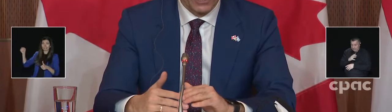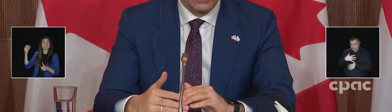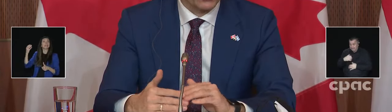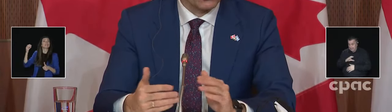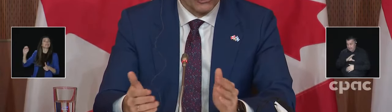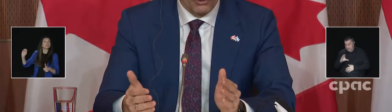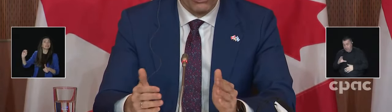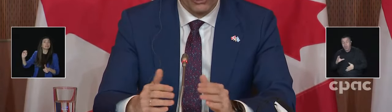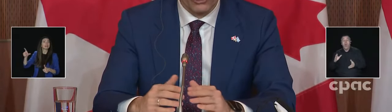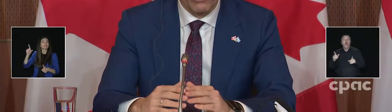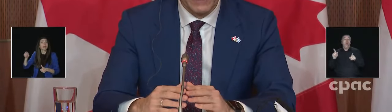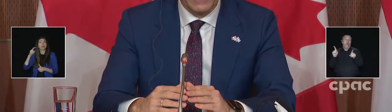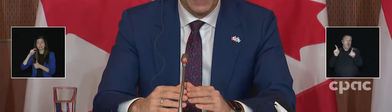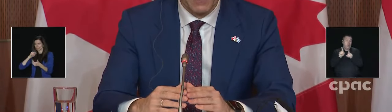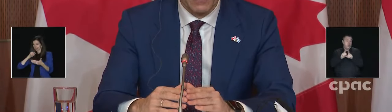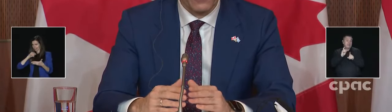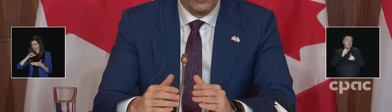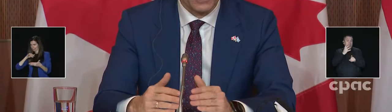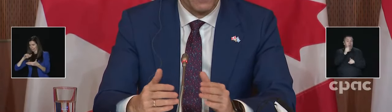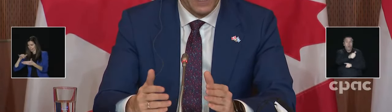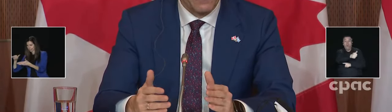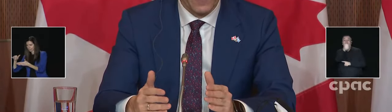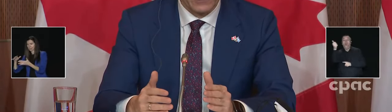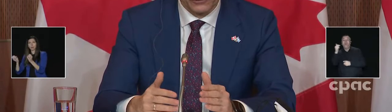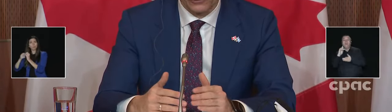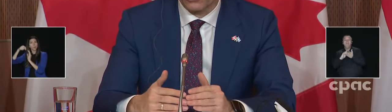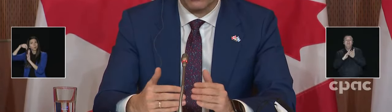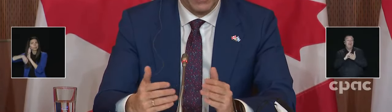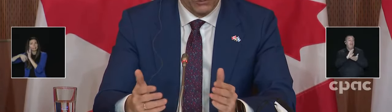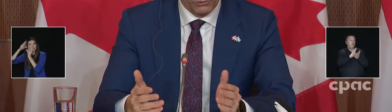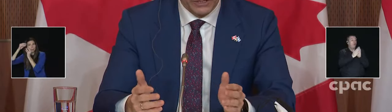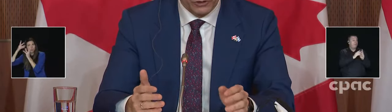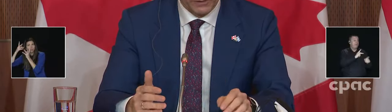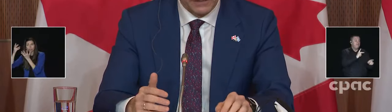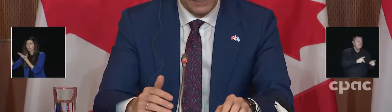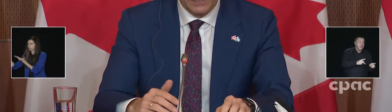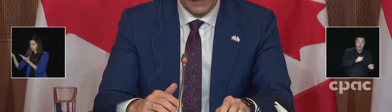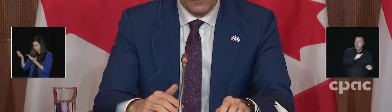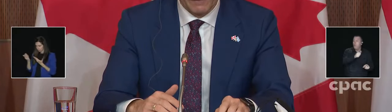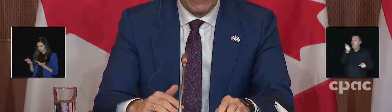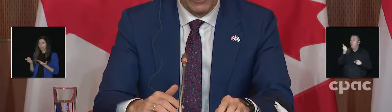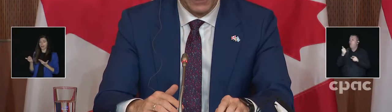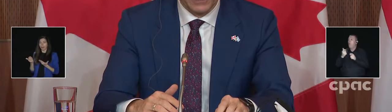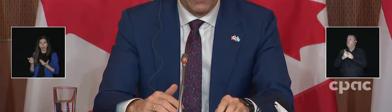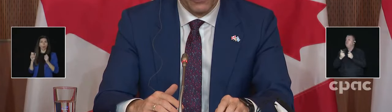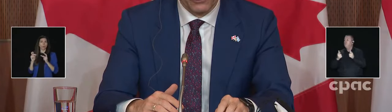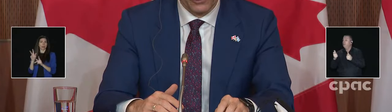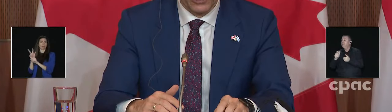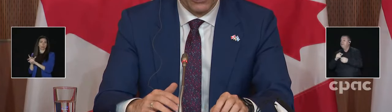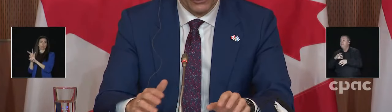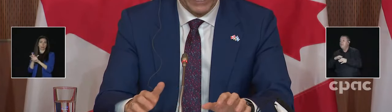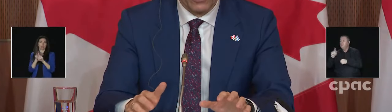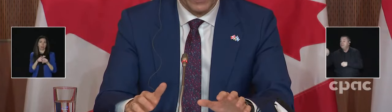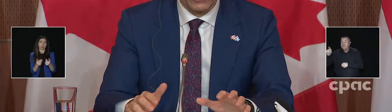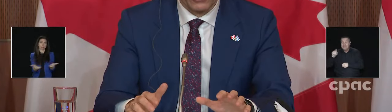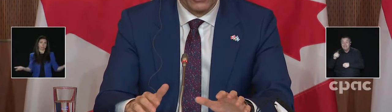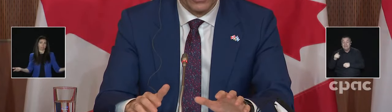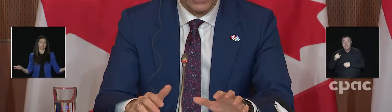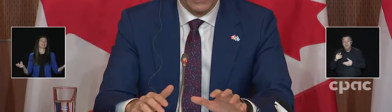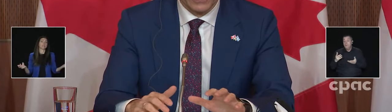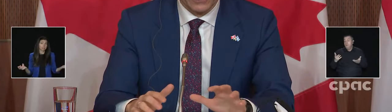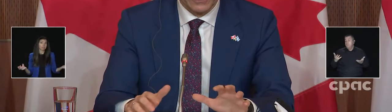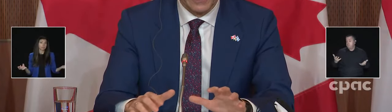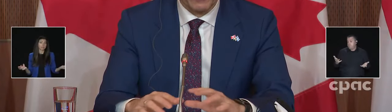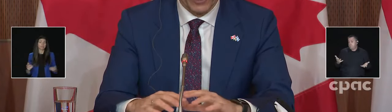pourrait y avoir d'autres médicaments fournis par Pfizer ou par d'autres entreprises pharmaceutiques dans le futur, dont la